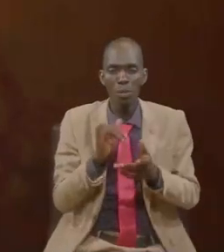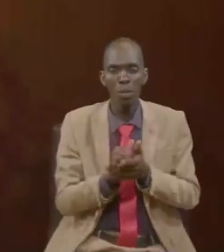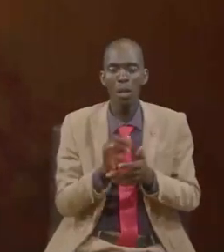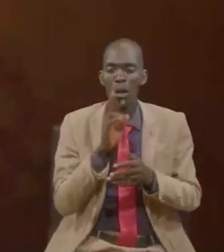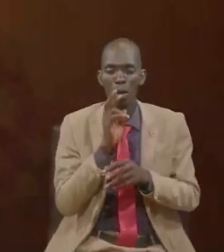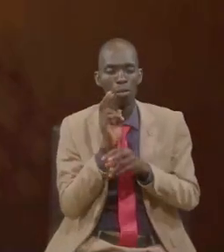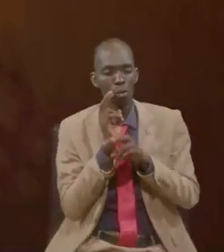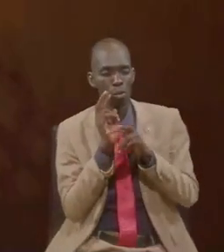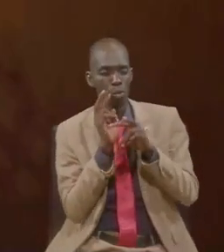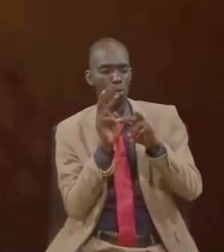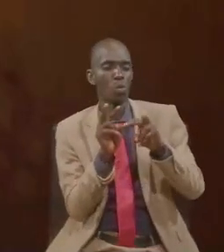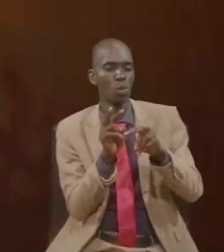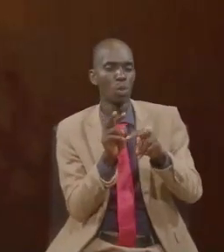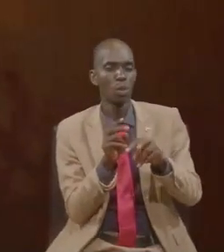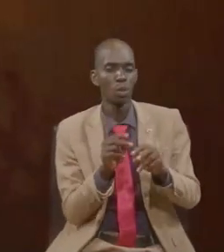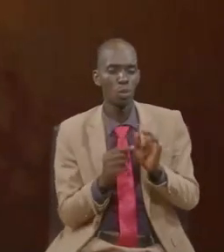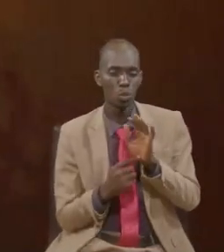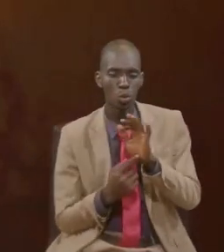regardent,